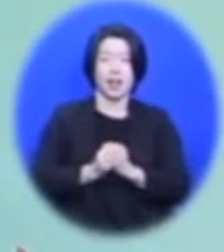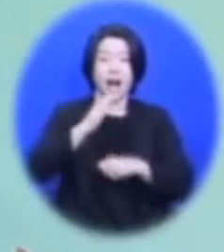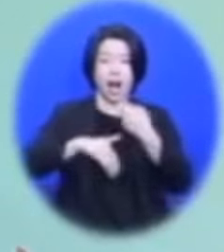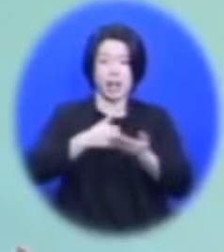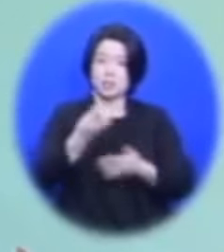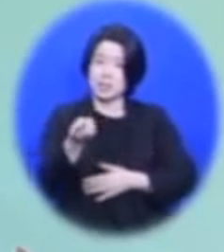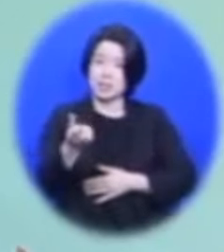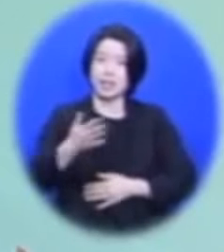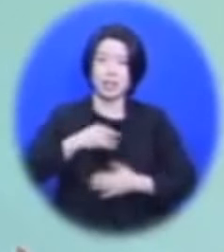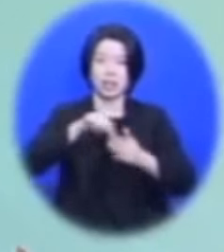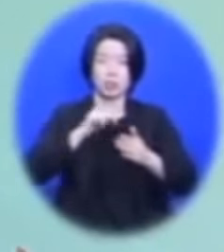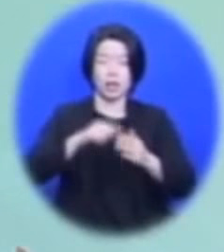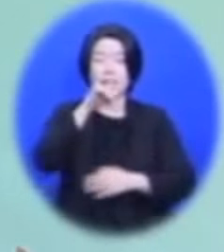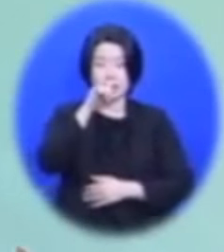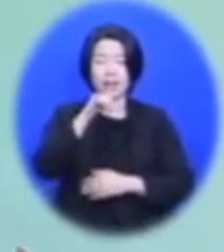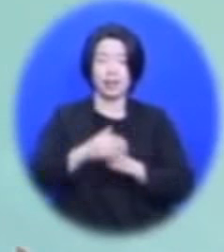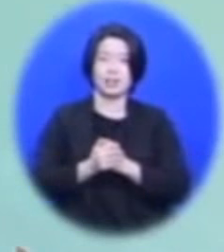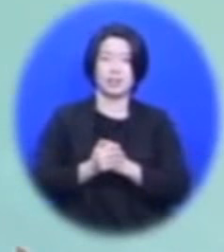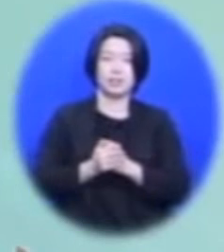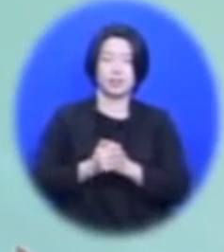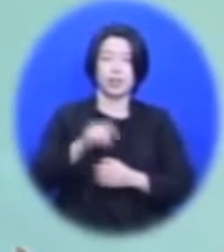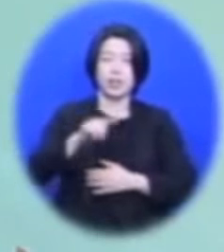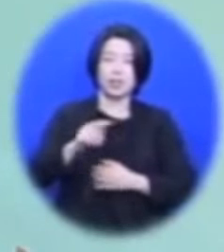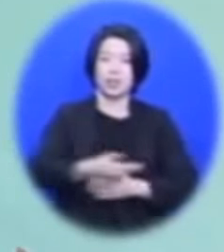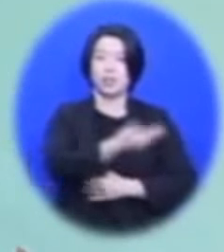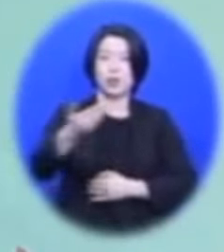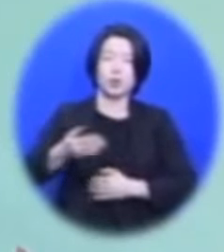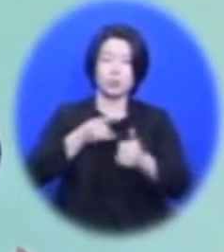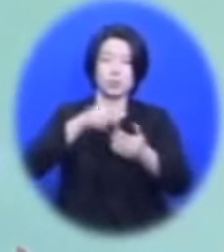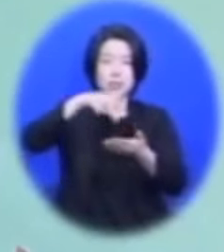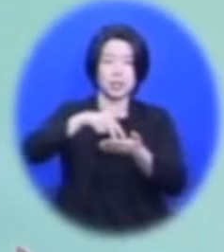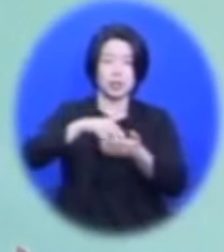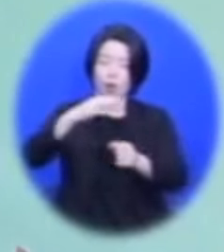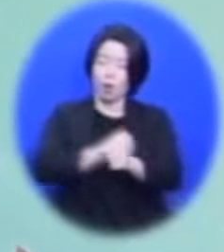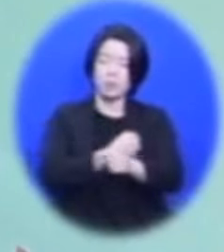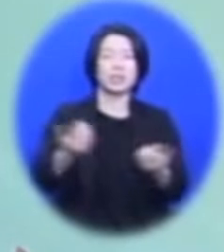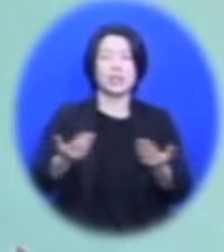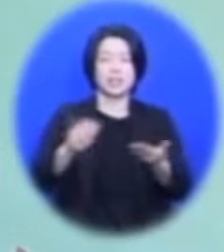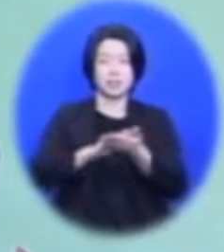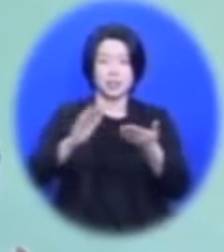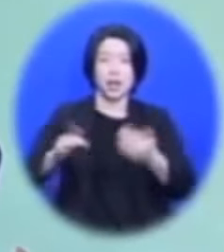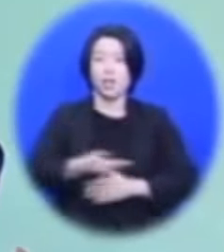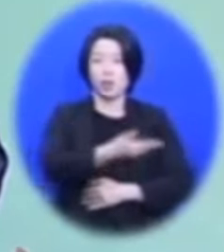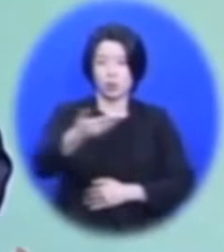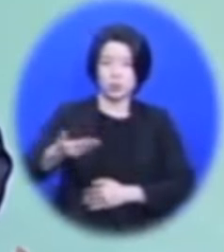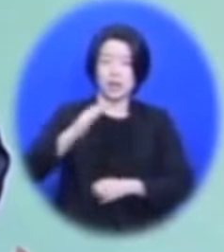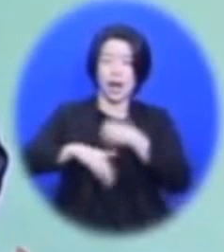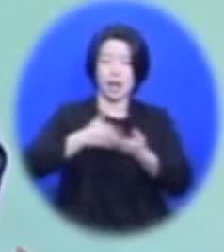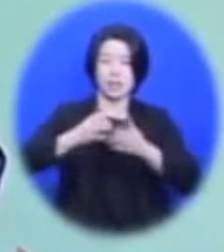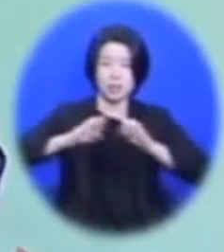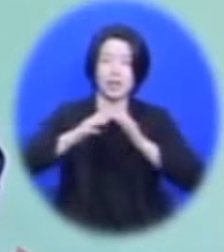하나님의 씨가 내 속에 거한다. 이건 여러분에게 있어서 엄청난 일이에요. 여러분이 하나님의